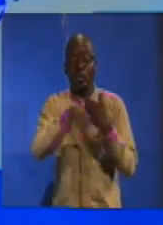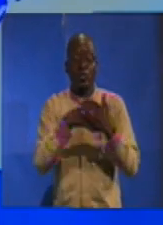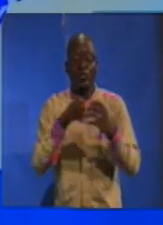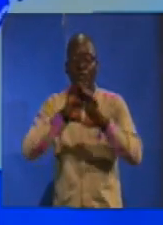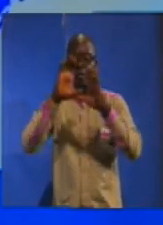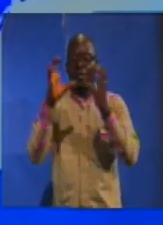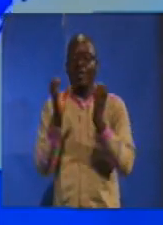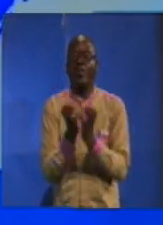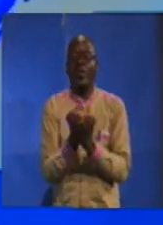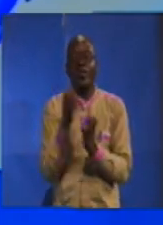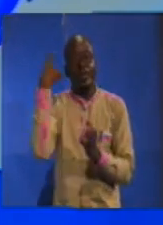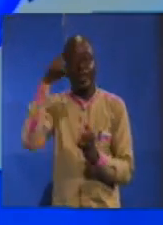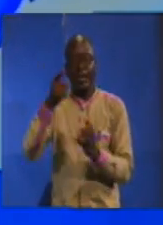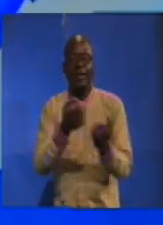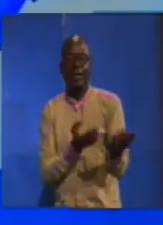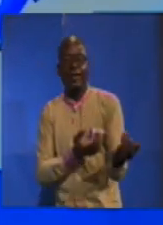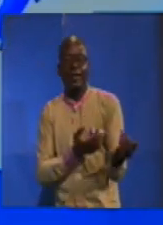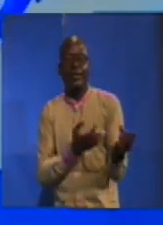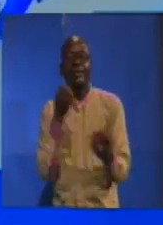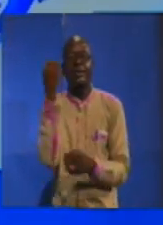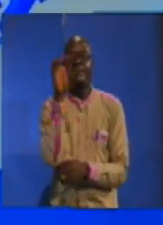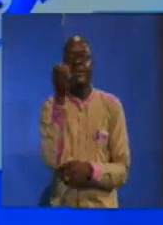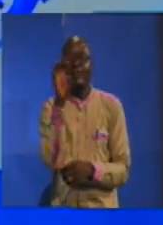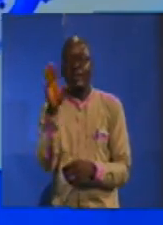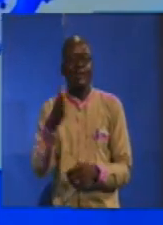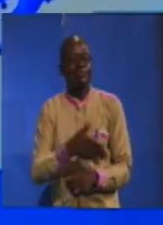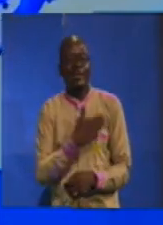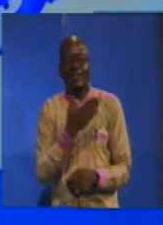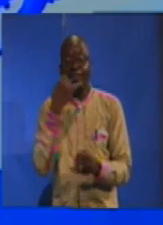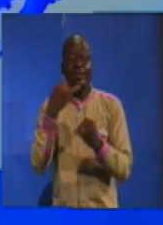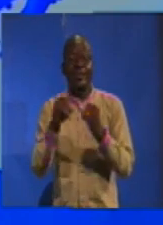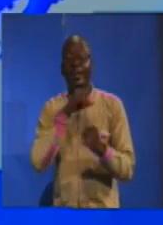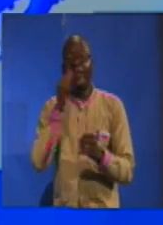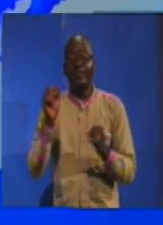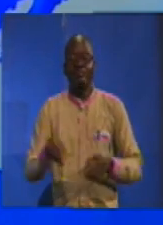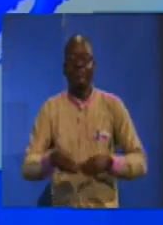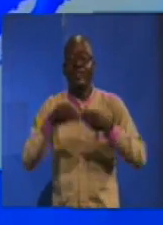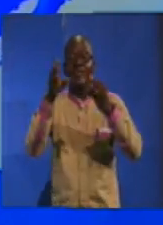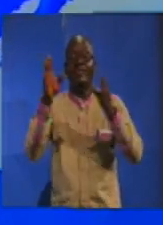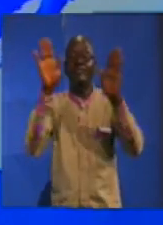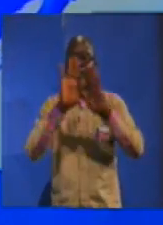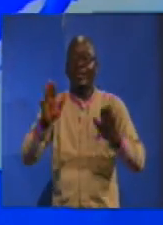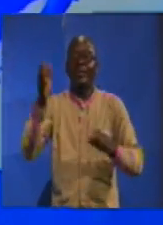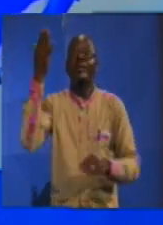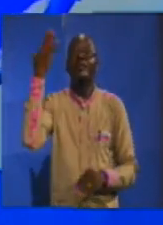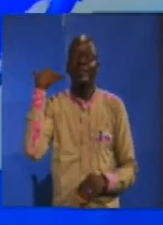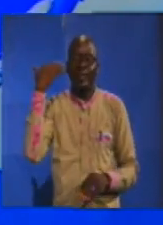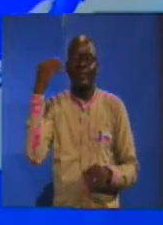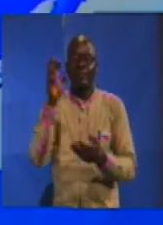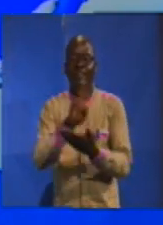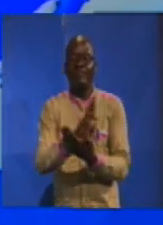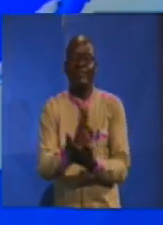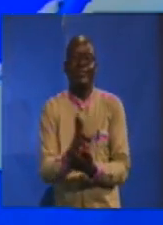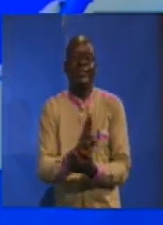commune qui attendait cette ambulance et la joie n'est pas feinte à la cérémonie de remise dimanche dernier. Reportage Karim